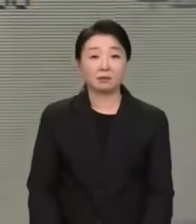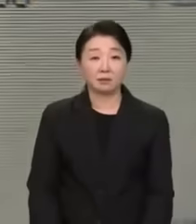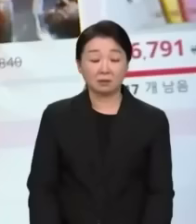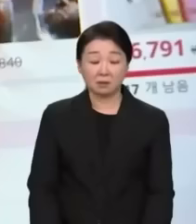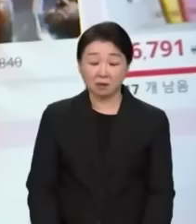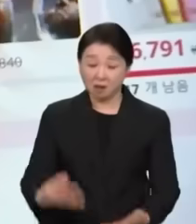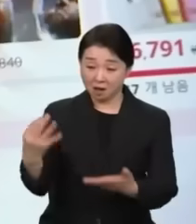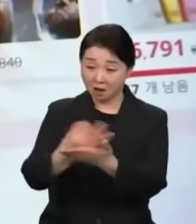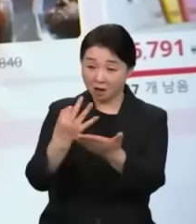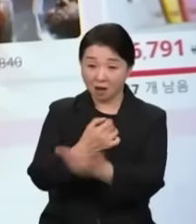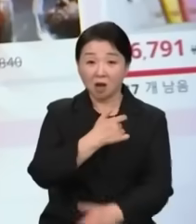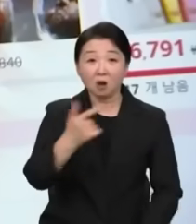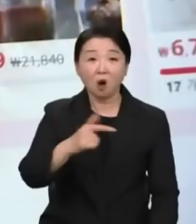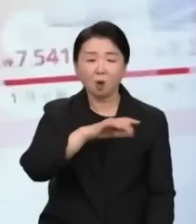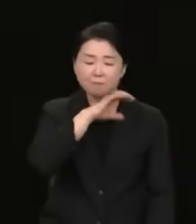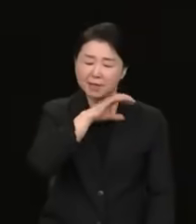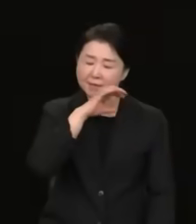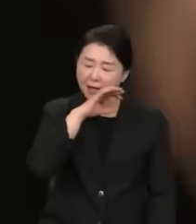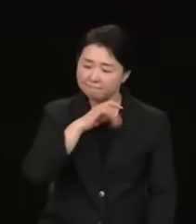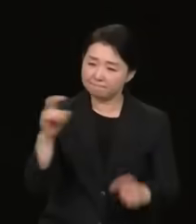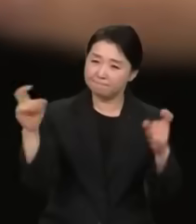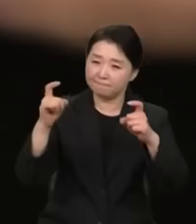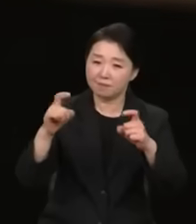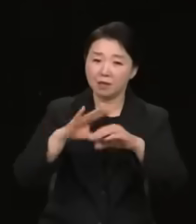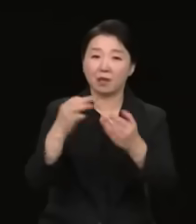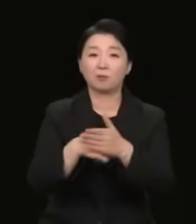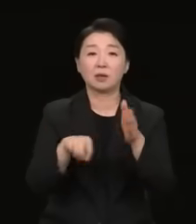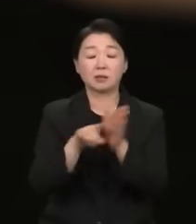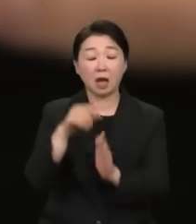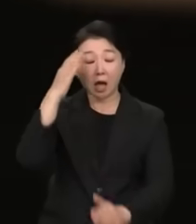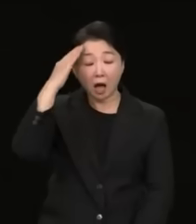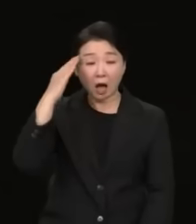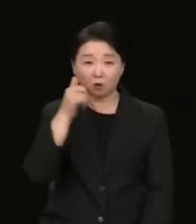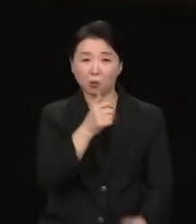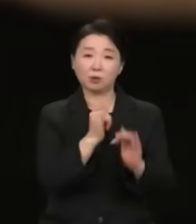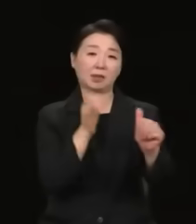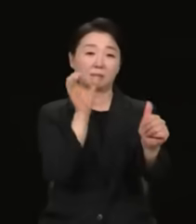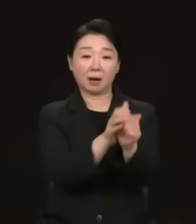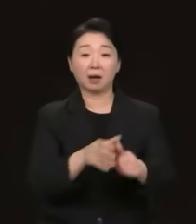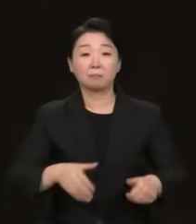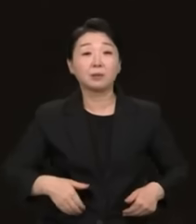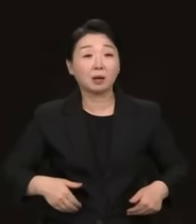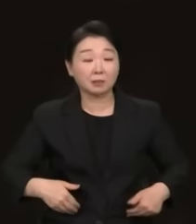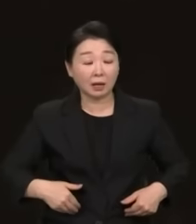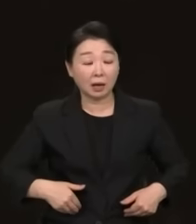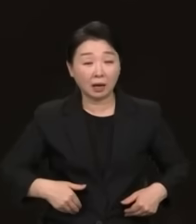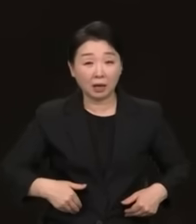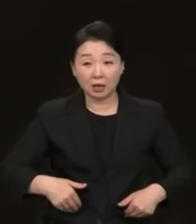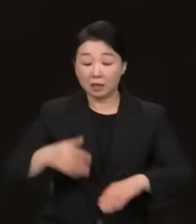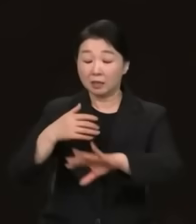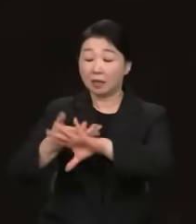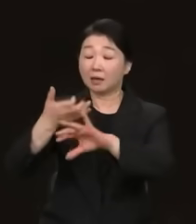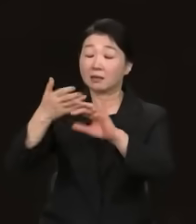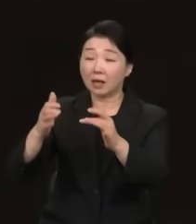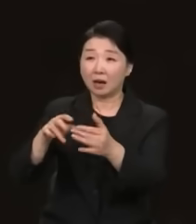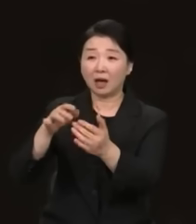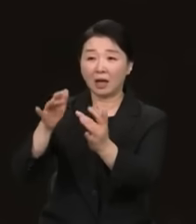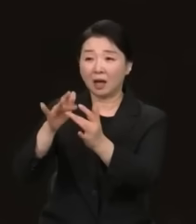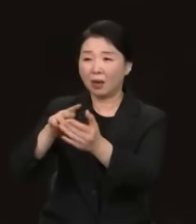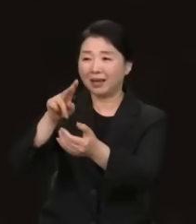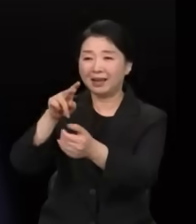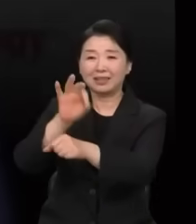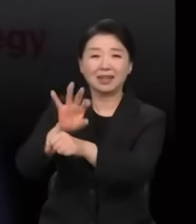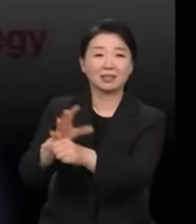클 경우엔 민원이나 분쟁에 대응할 수 있게 국내 대리인도 지정해야 합니다. 다만 해외 플랫폼 수요가 이미 급증한